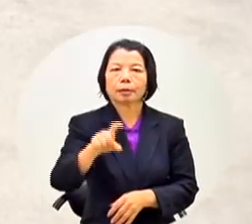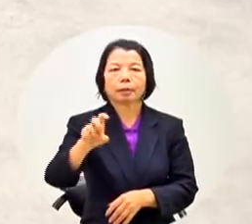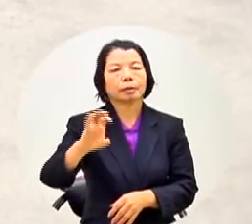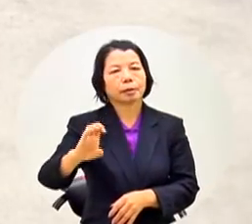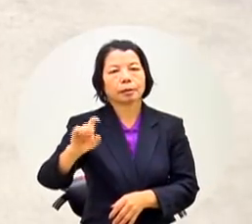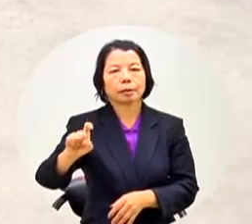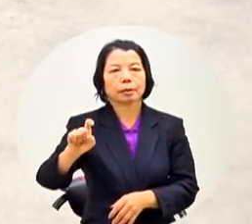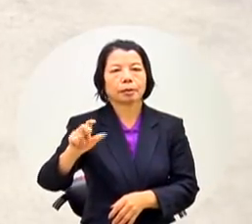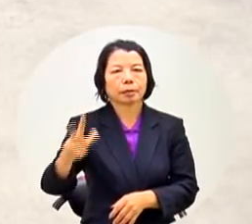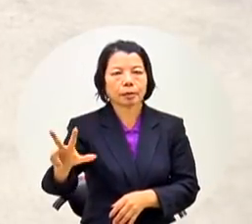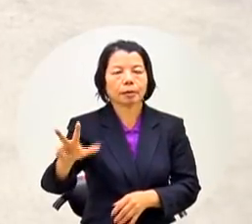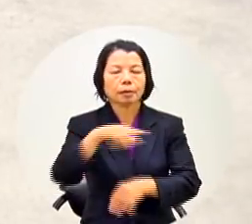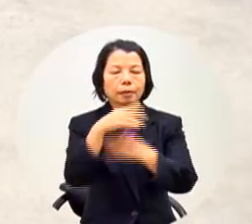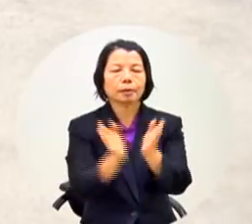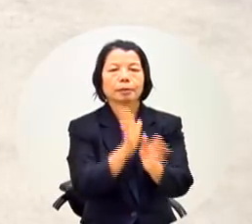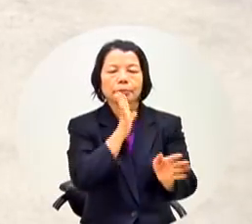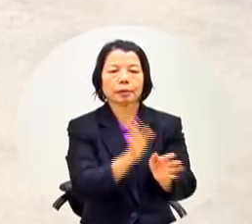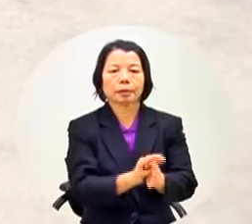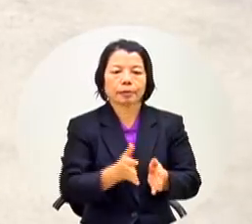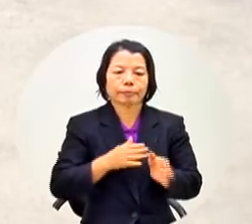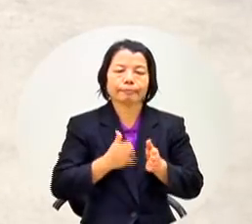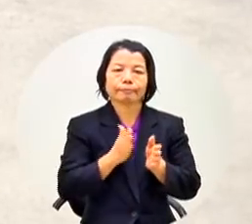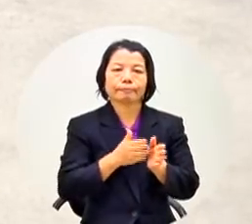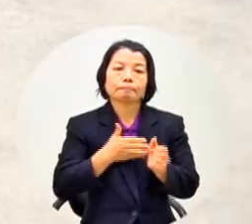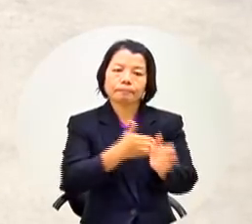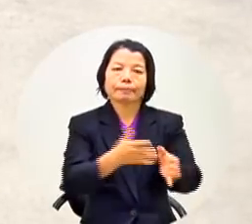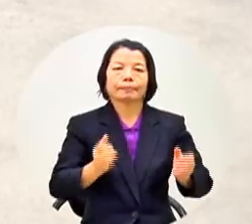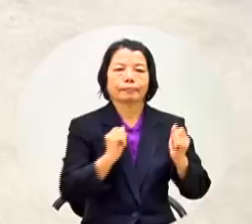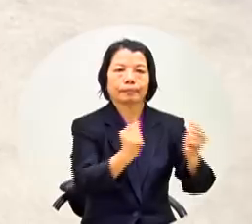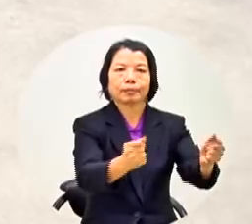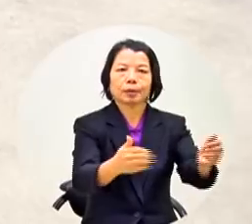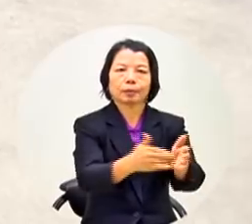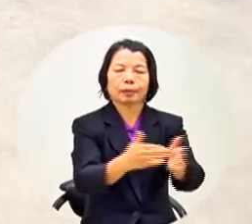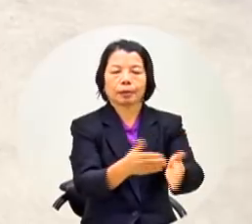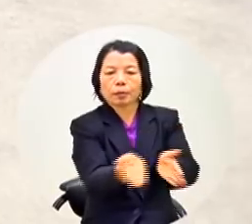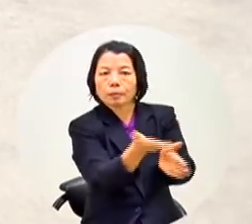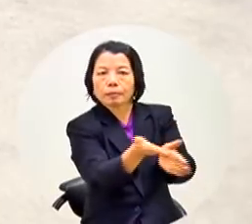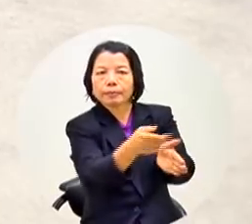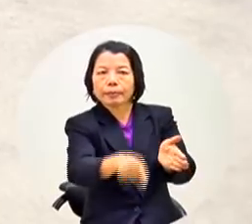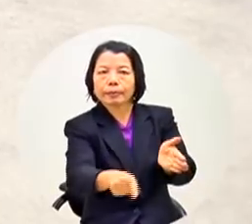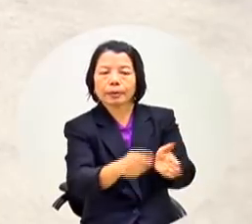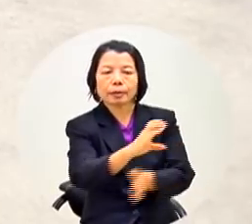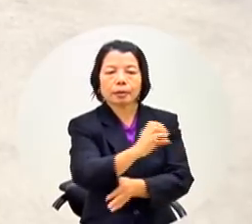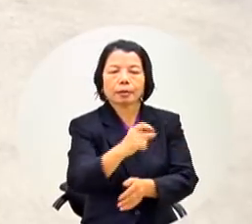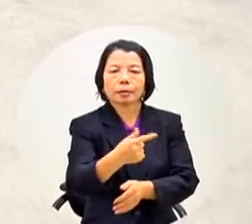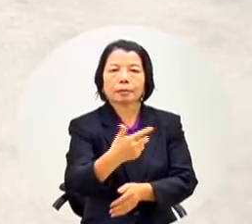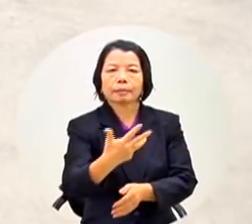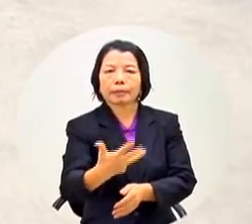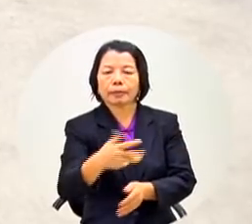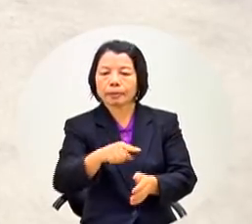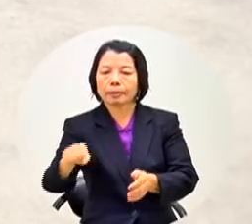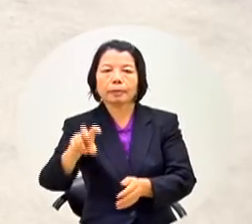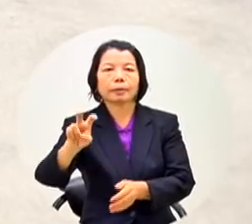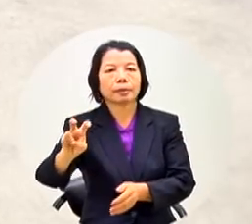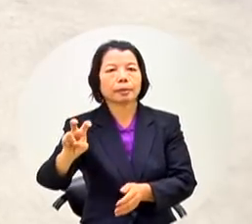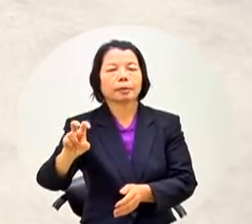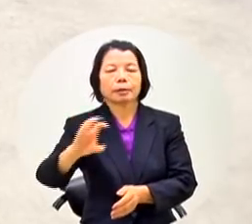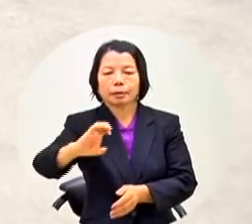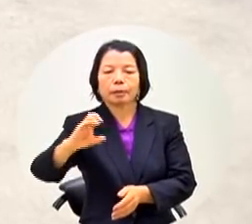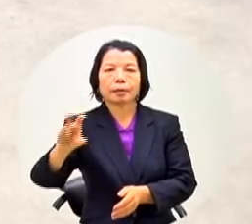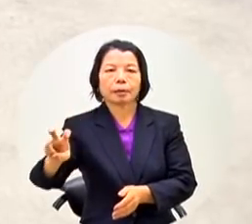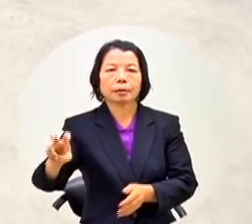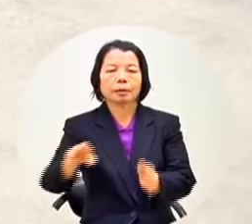中。那往北西18到西20，那目前呢是等那个台铁用地交地之后，我们就进场